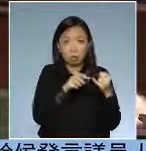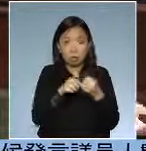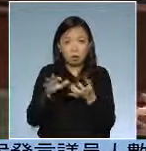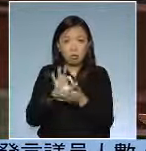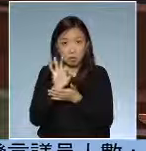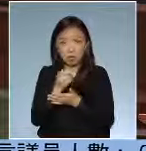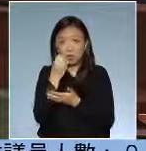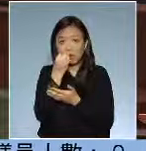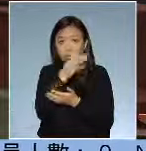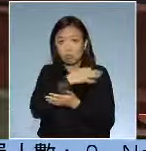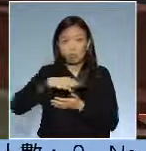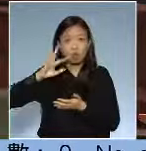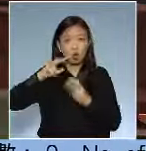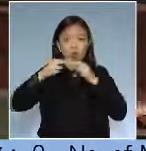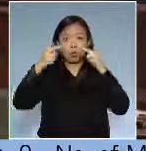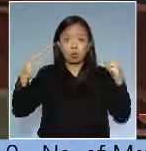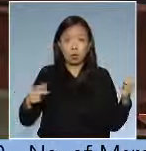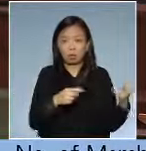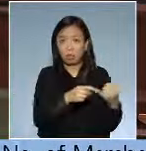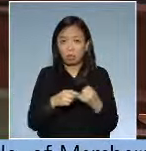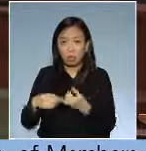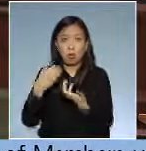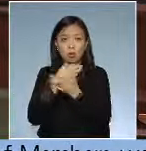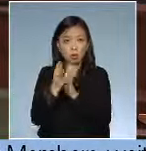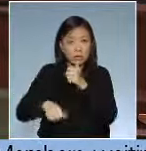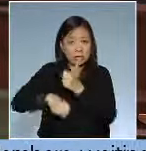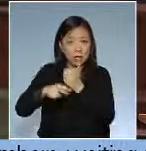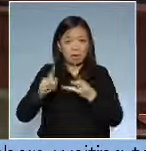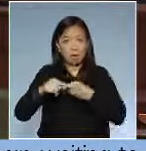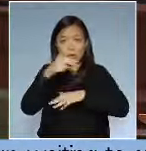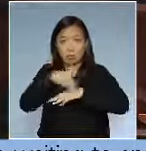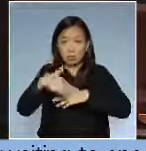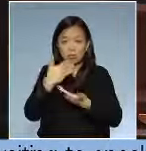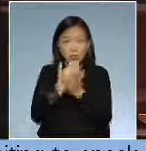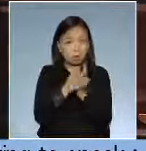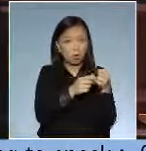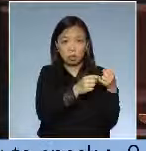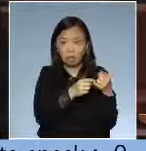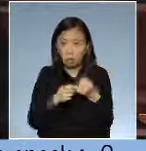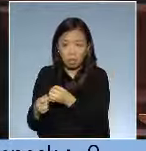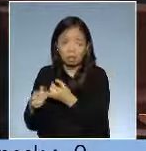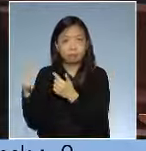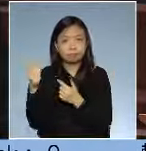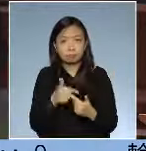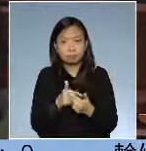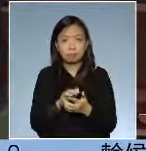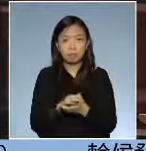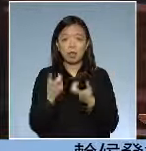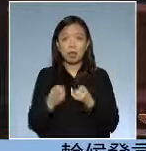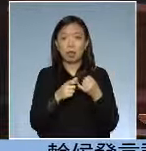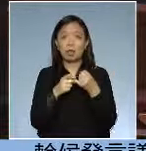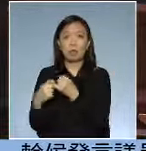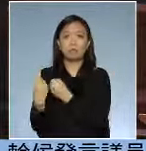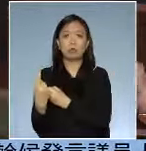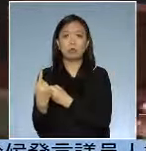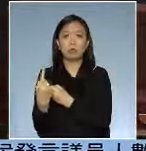橋拖，所有的基建工程拖，除了拖之外，其實可以解決到什麼的社會問題呢？反